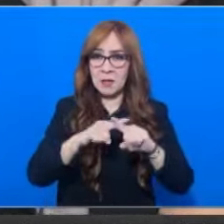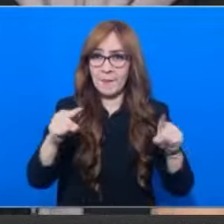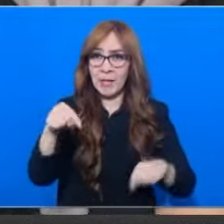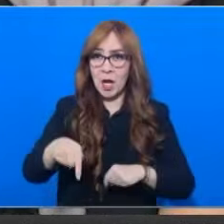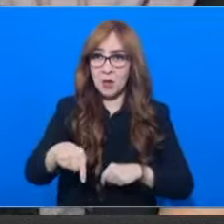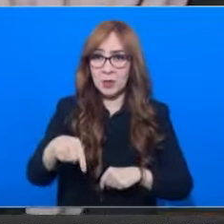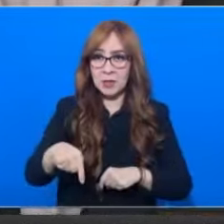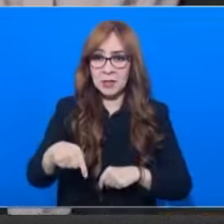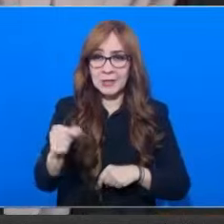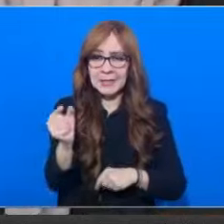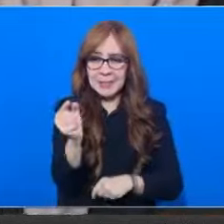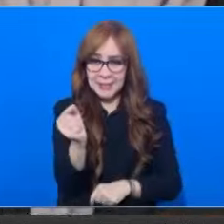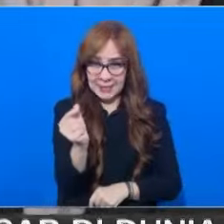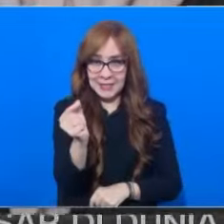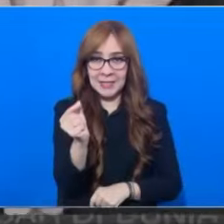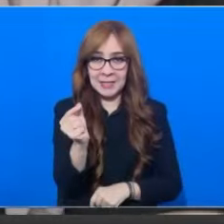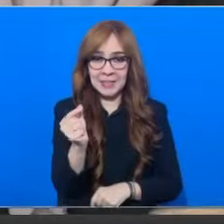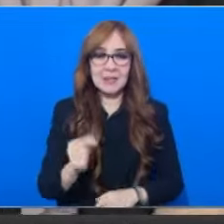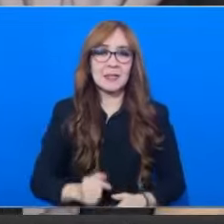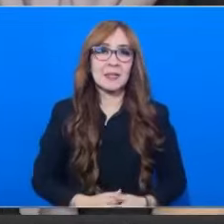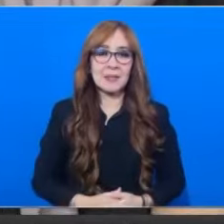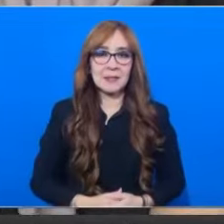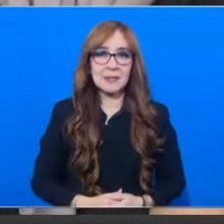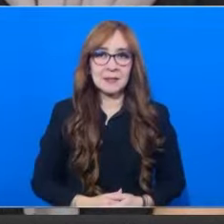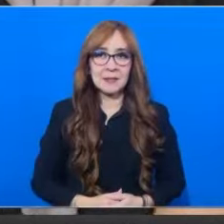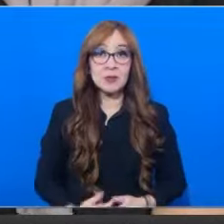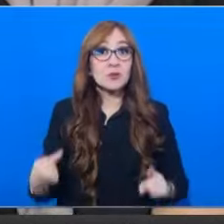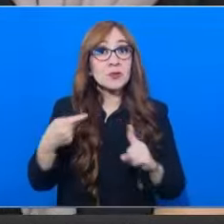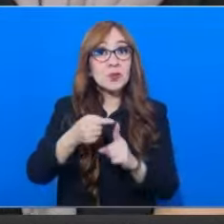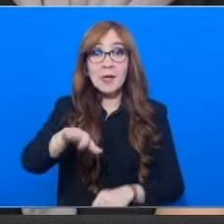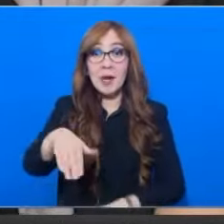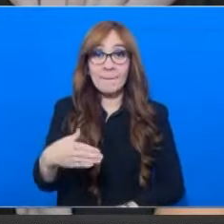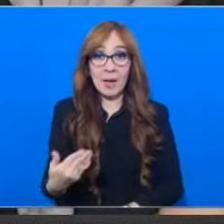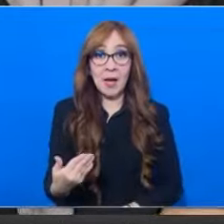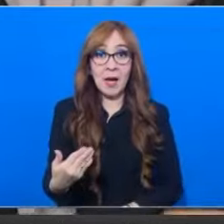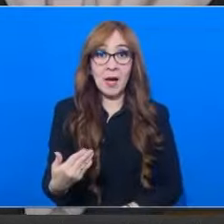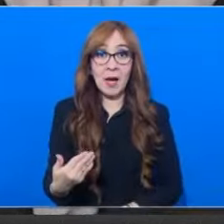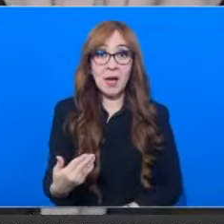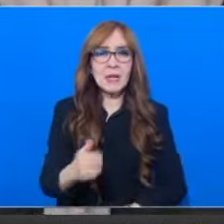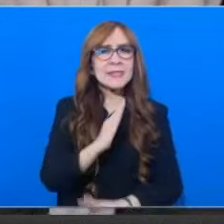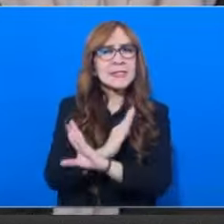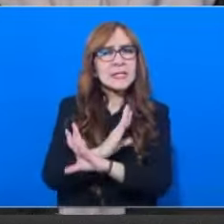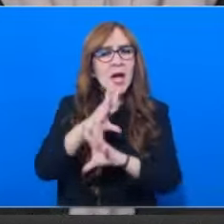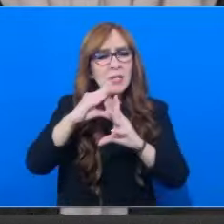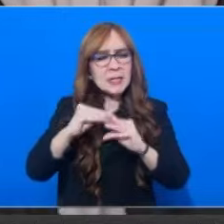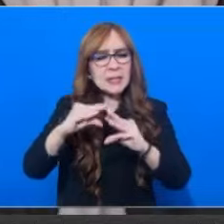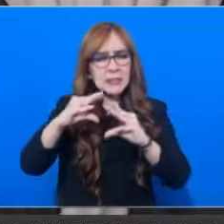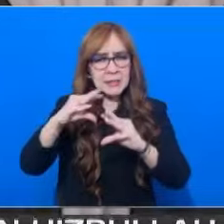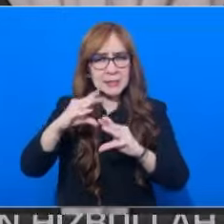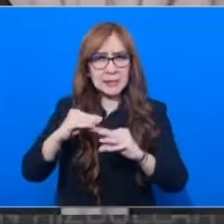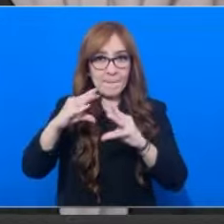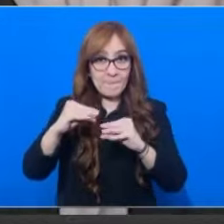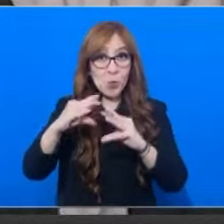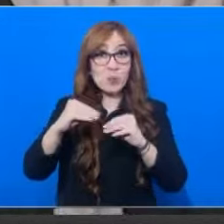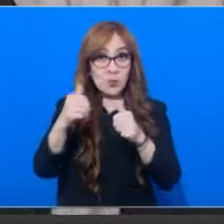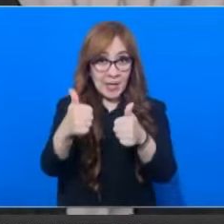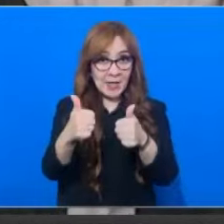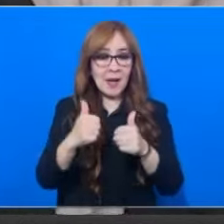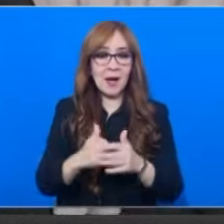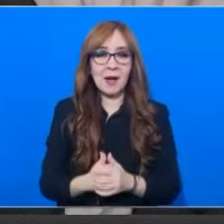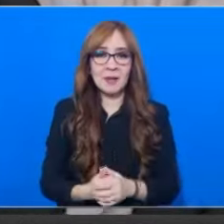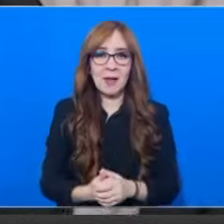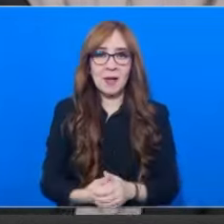ini. Nggak terlalu besar, nggak terlalu kecil sebenarnya. Iya. Tujuannya biar nggak keras. Nggak keras. Oke, dan juga biar bumbu si